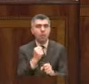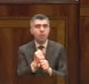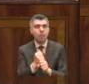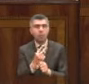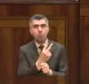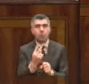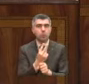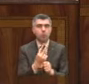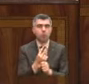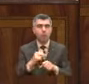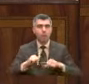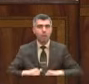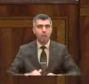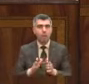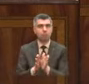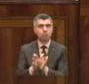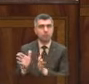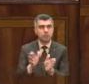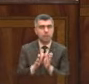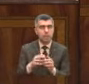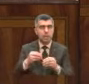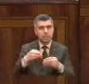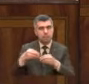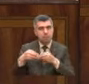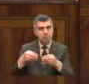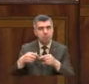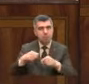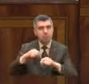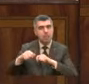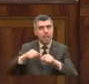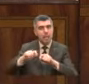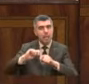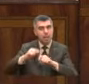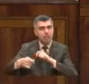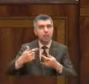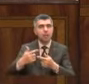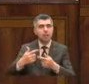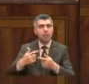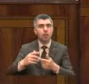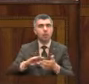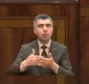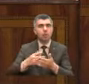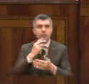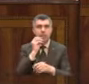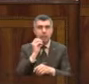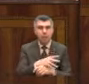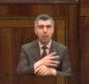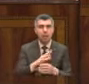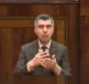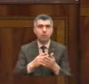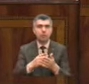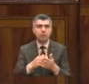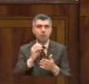العدد ديال القطاعات مرتبطة بالبلاستيك بالزيوت بالعجلات بالبطاريات بالنفايات الإلكترونية إلى غير